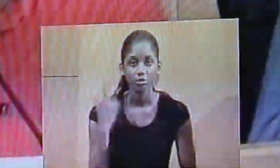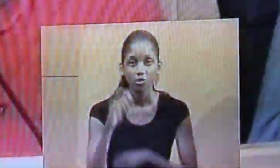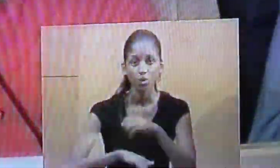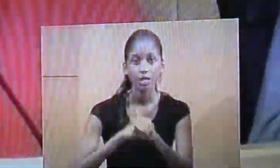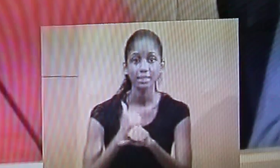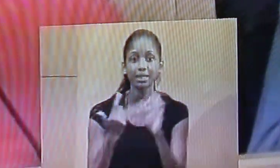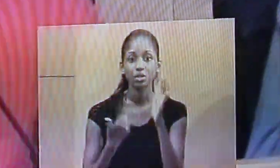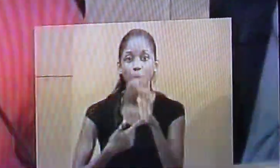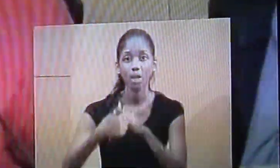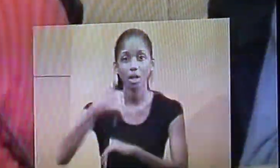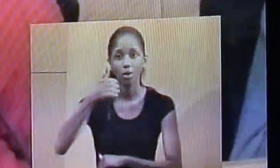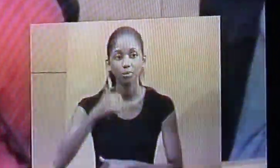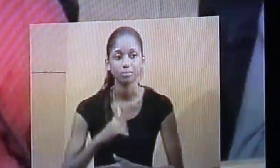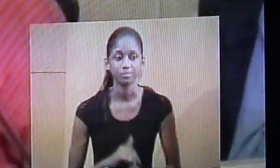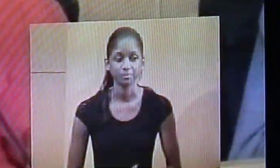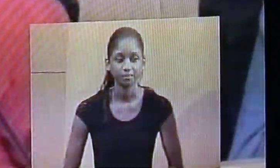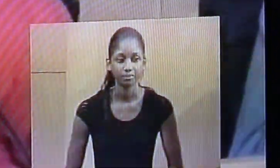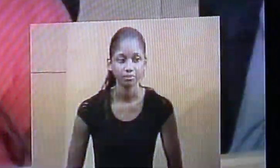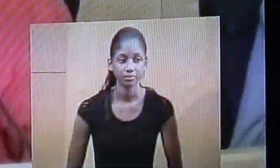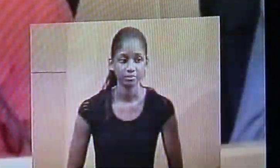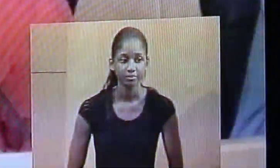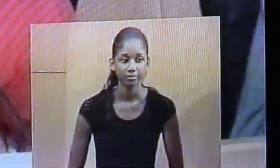2001.